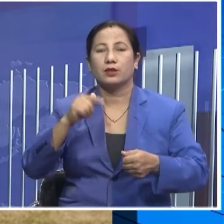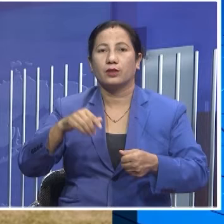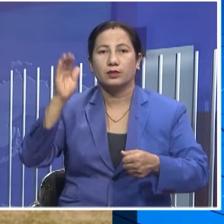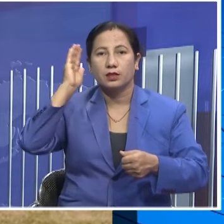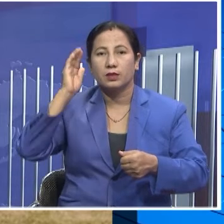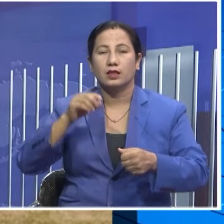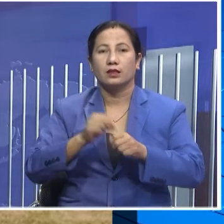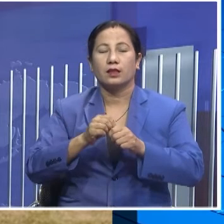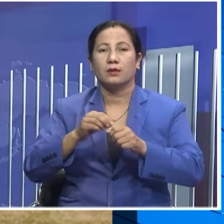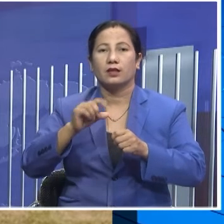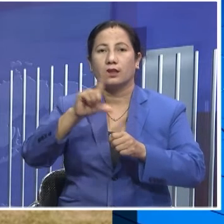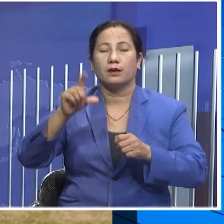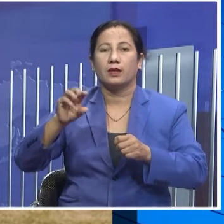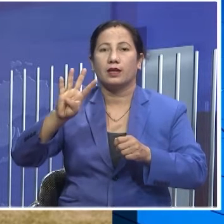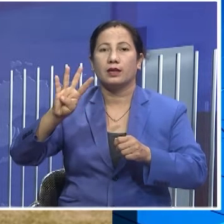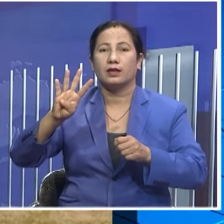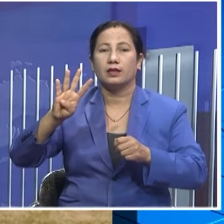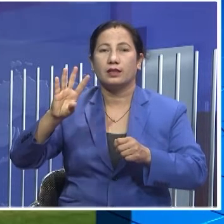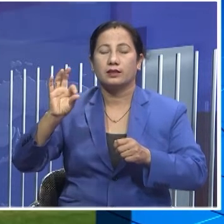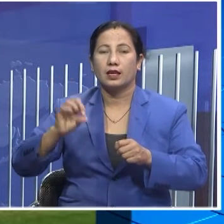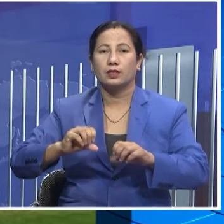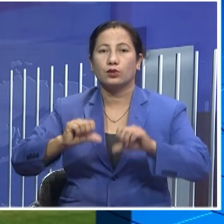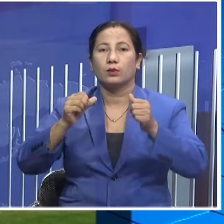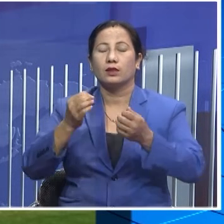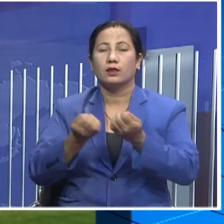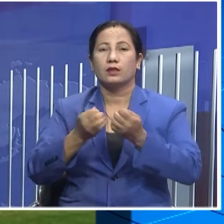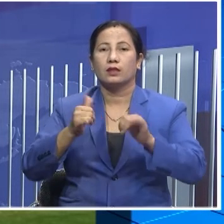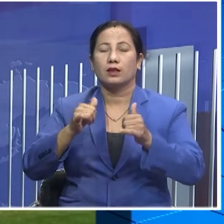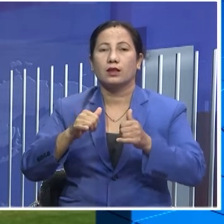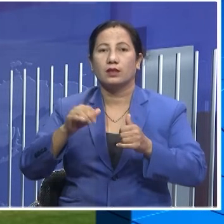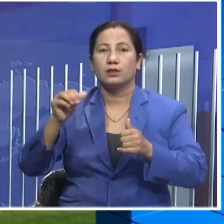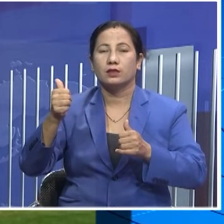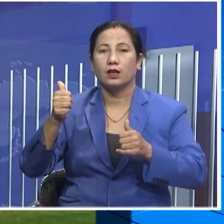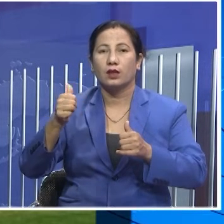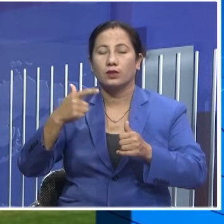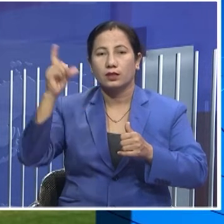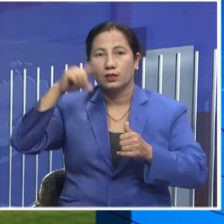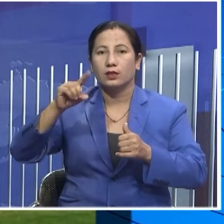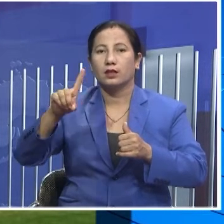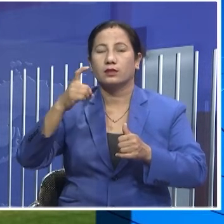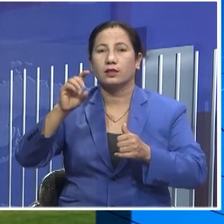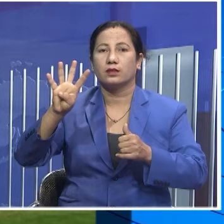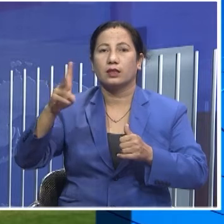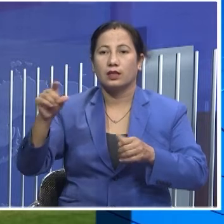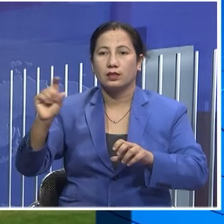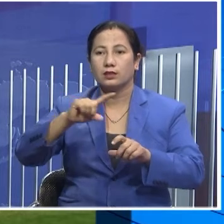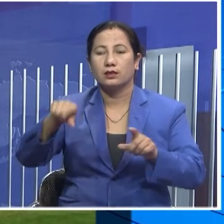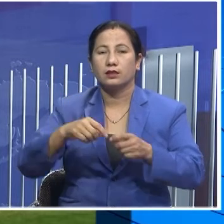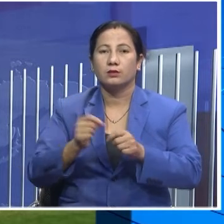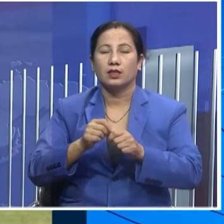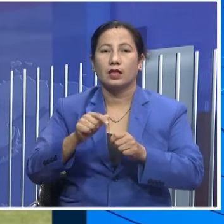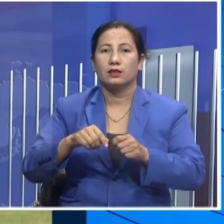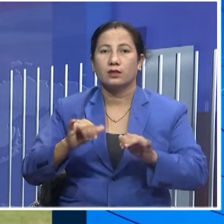पार्दासम्म नेपालले 40 ओभरको खेल सकिसक्दा 6 विकेटको क्षतिमा 140 रन बनाएको छ। आजको